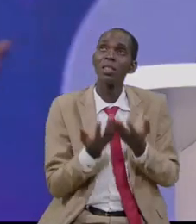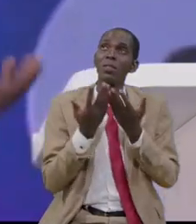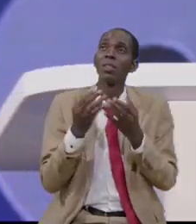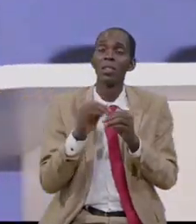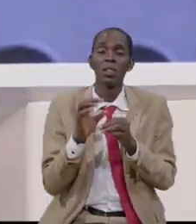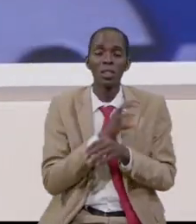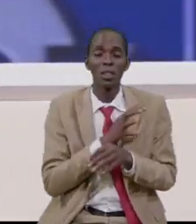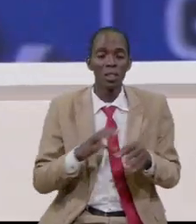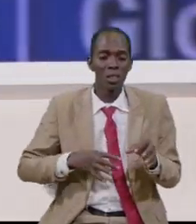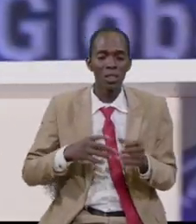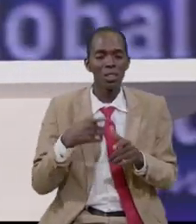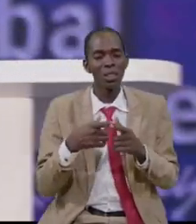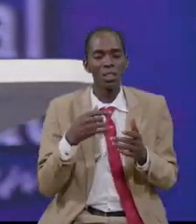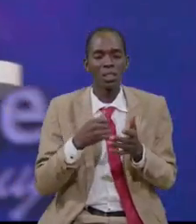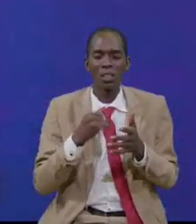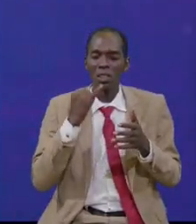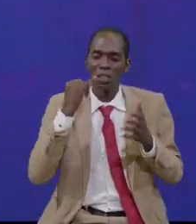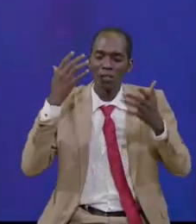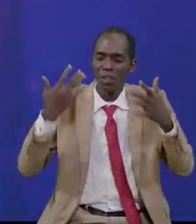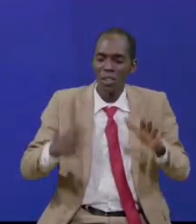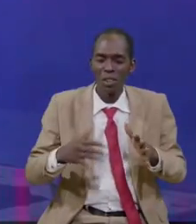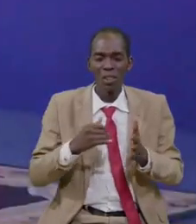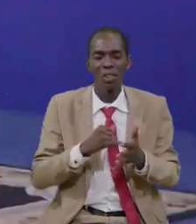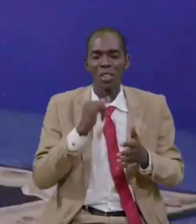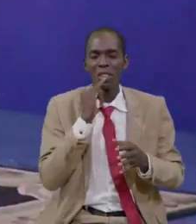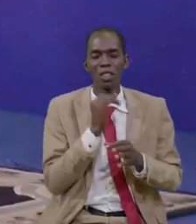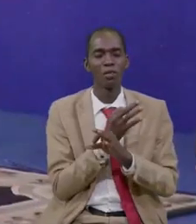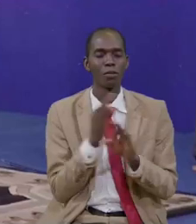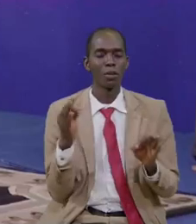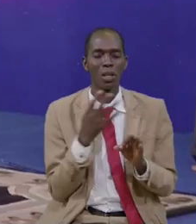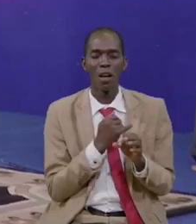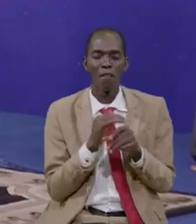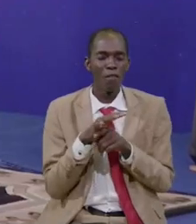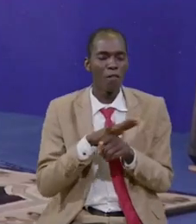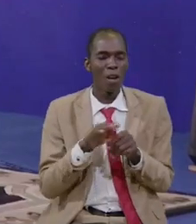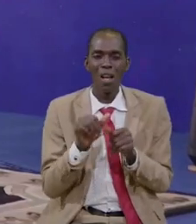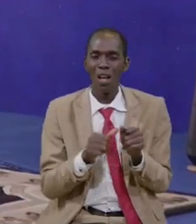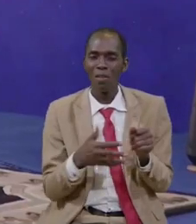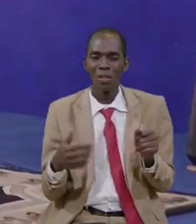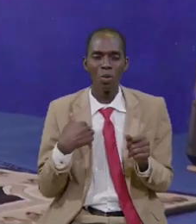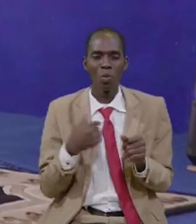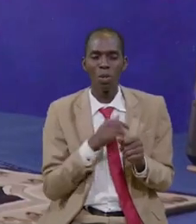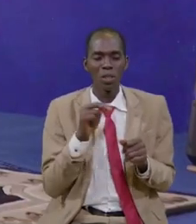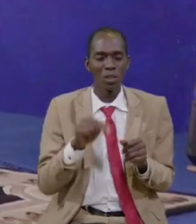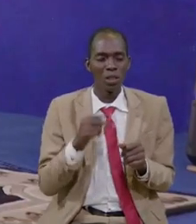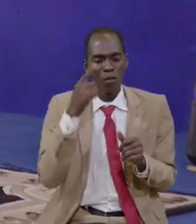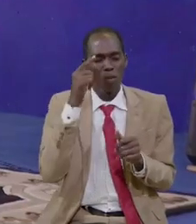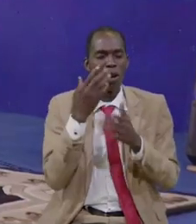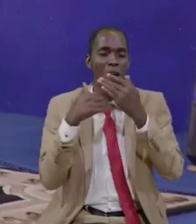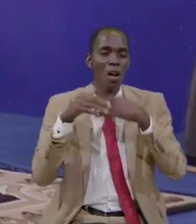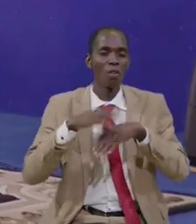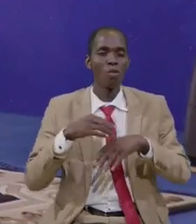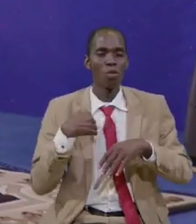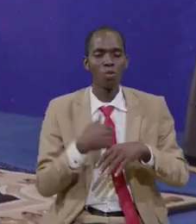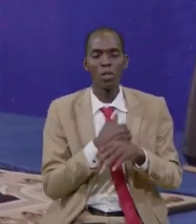accompli et c'est gratuit et c'est plein. Tout ce dont nous avons besoin du ciel, nous obtenons cela à travers